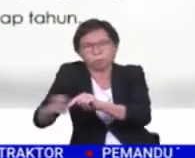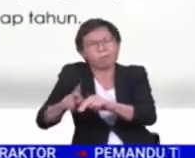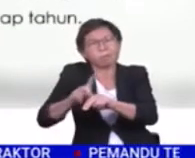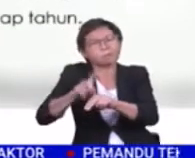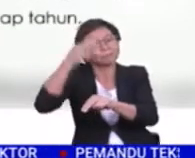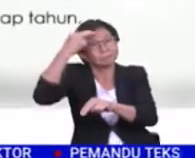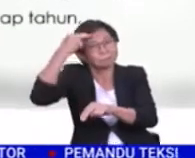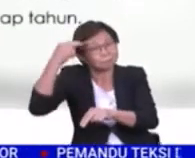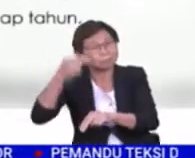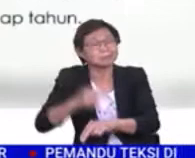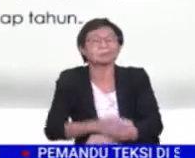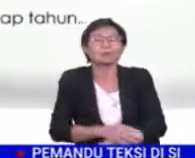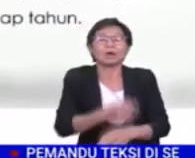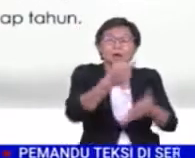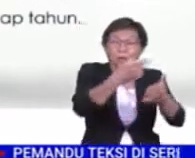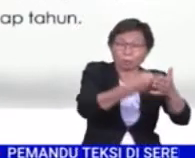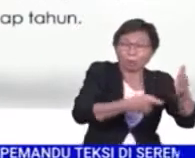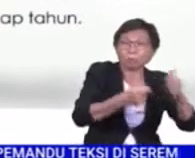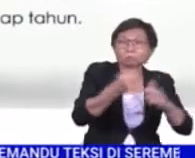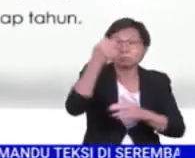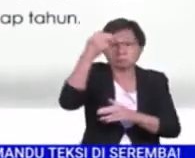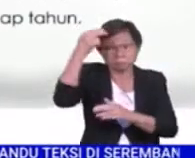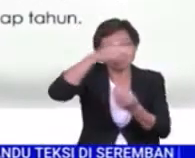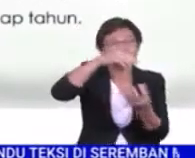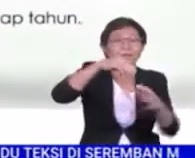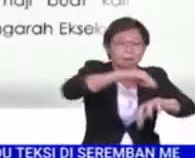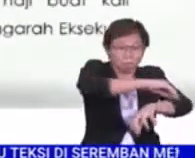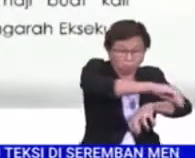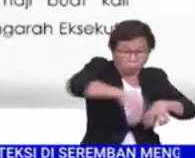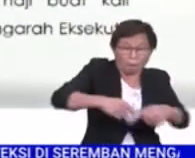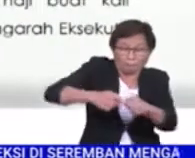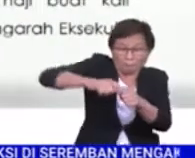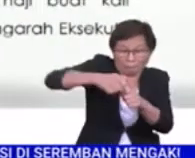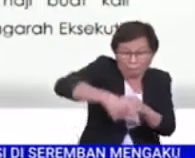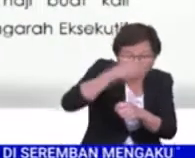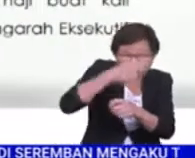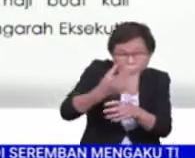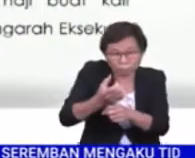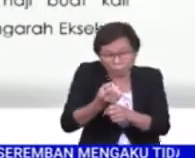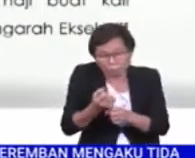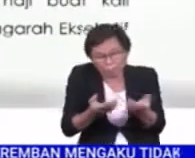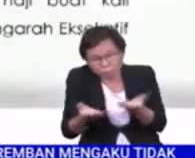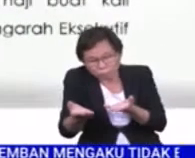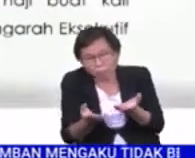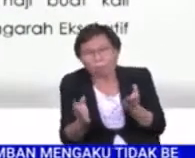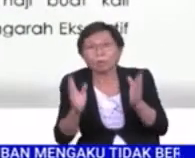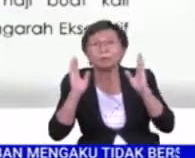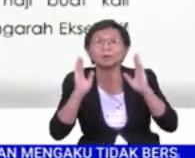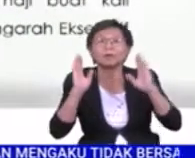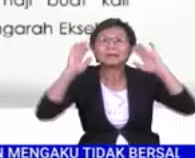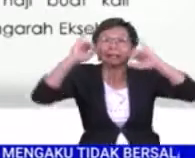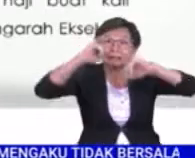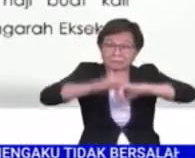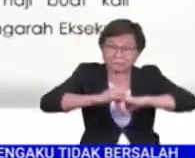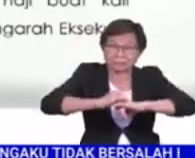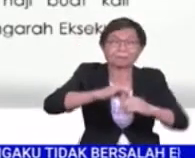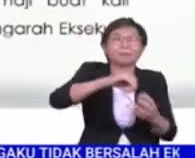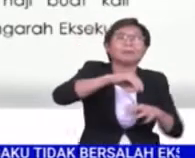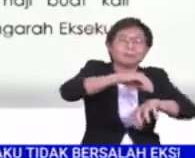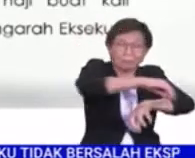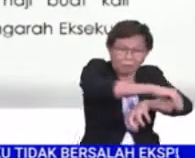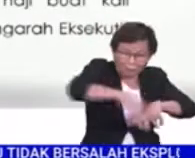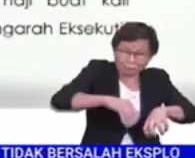Dia berkata kost haji adalah kost langsung yang dibayar bagi mendapatkan pagi mata menunaikan ibadah haji seperti kaos